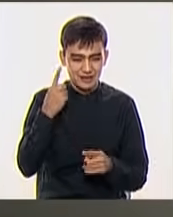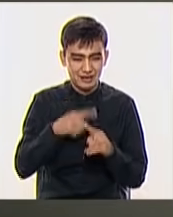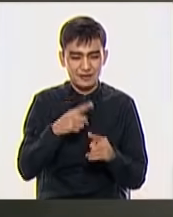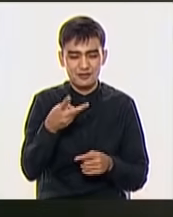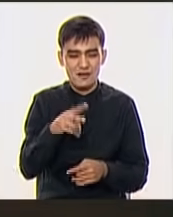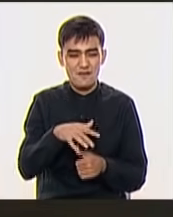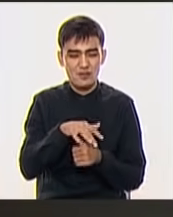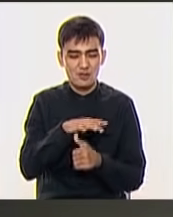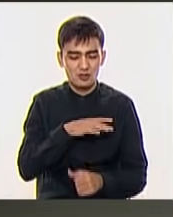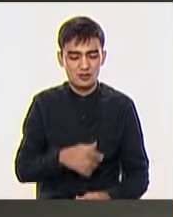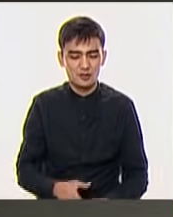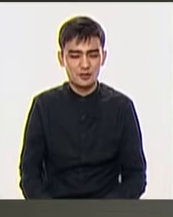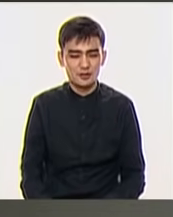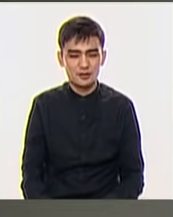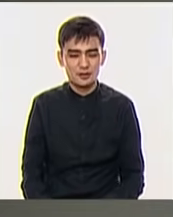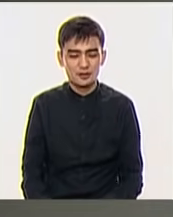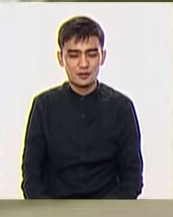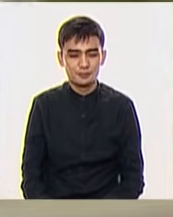вертолета.